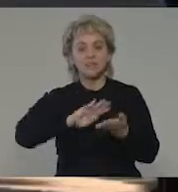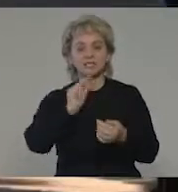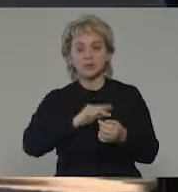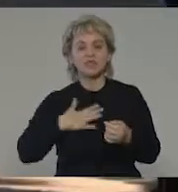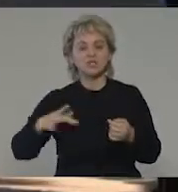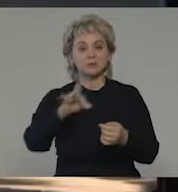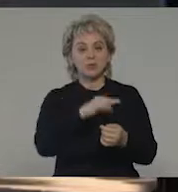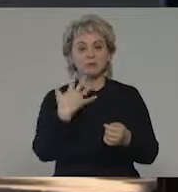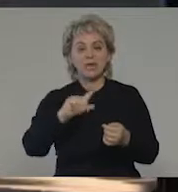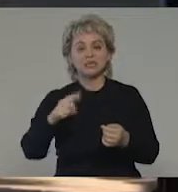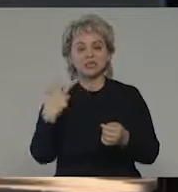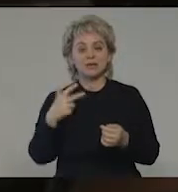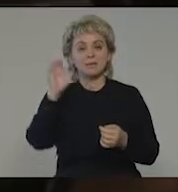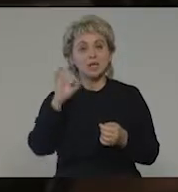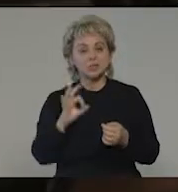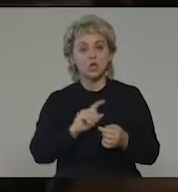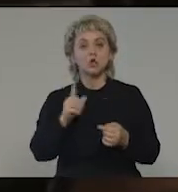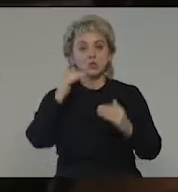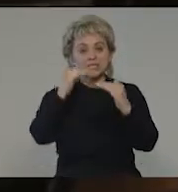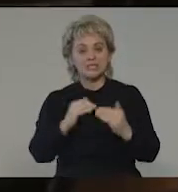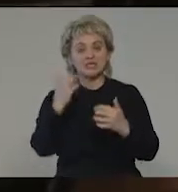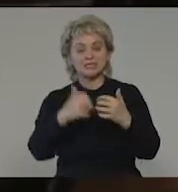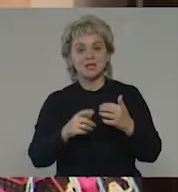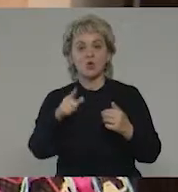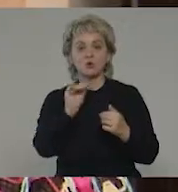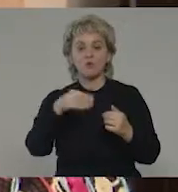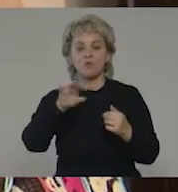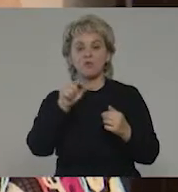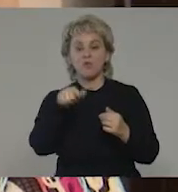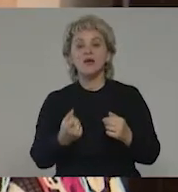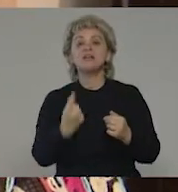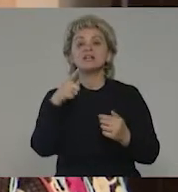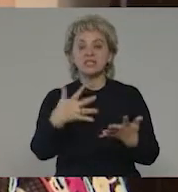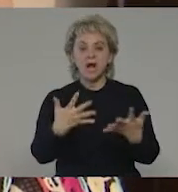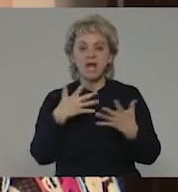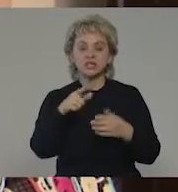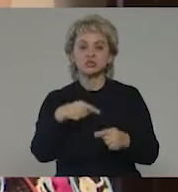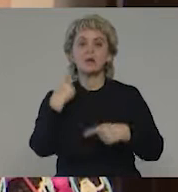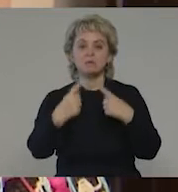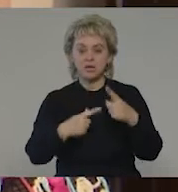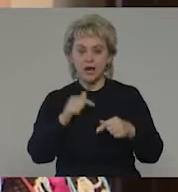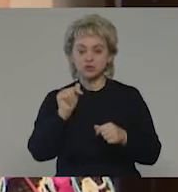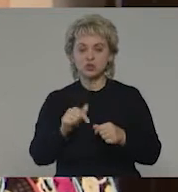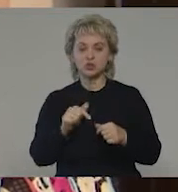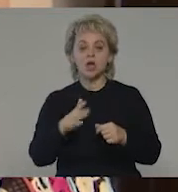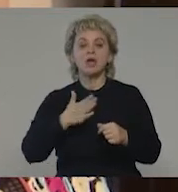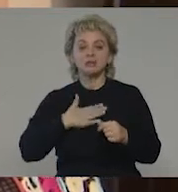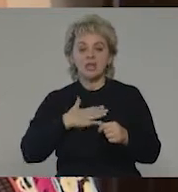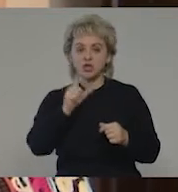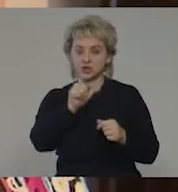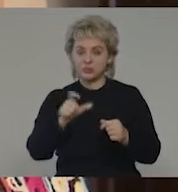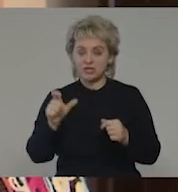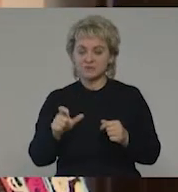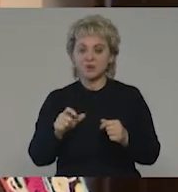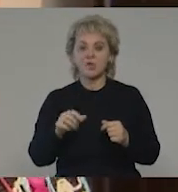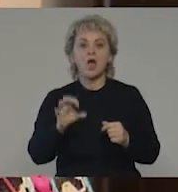нашем регионе 5,3%, что ниже среднего по ЮФО. Возникают, конечно, периодически у наших